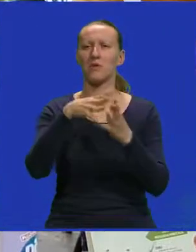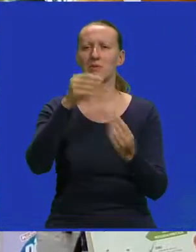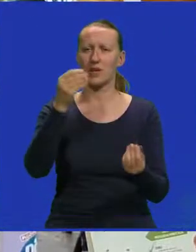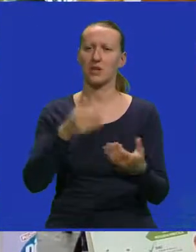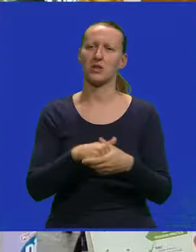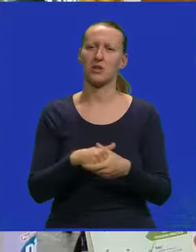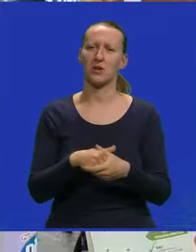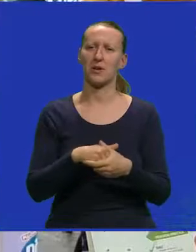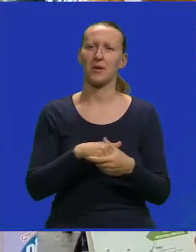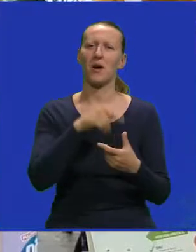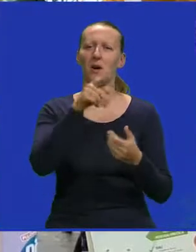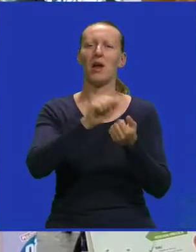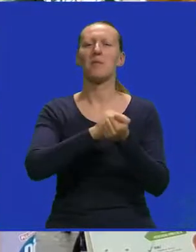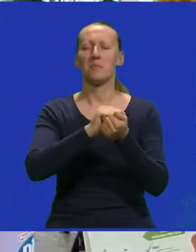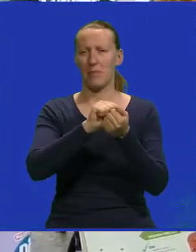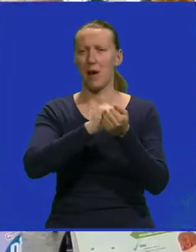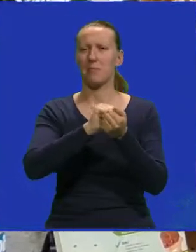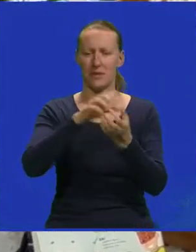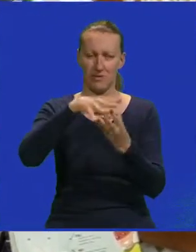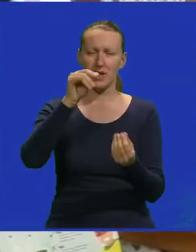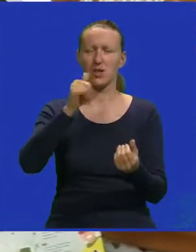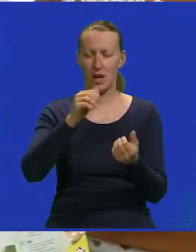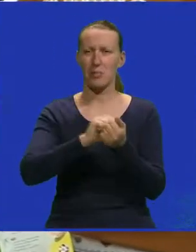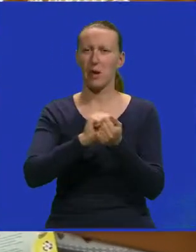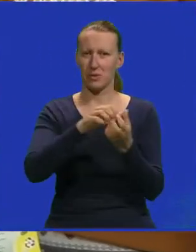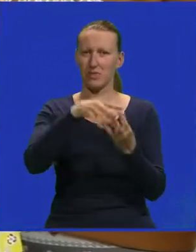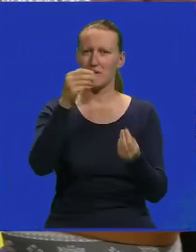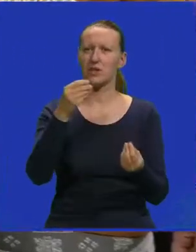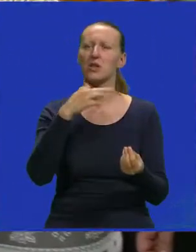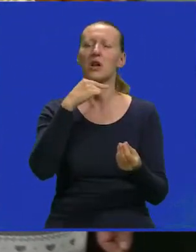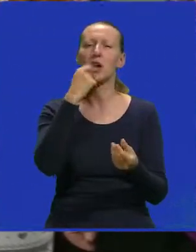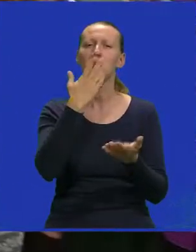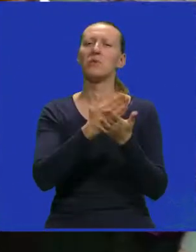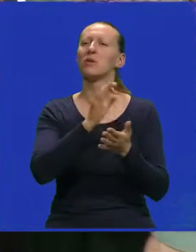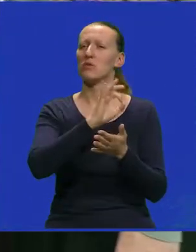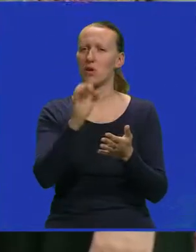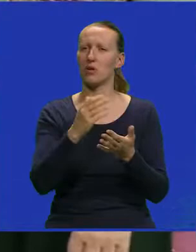vrećice. One kartonske. Da, kartonske. A ča da rečem, Loris, bili su